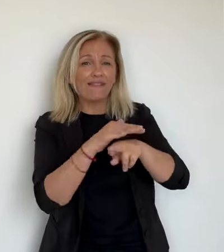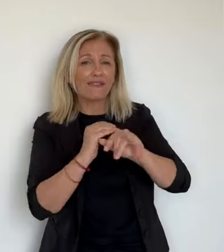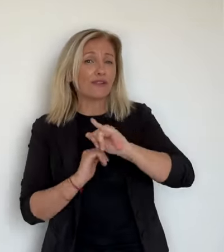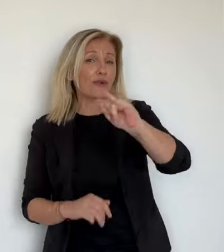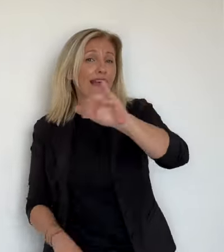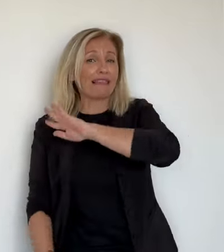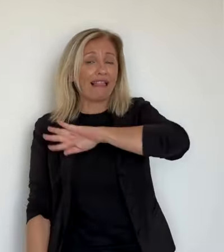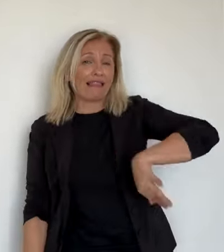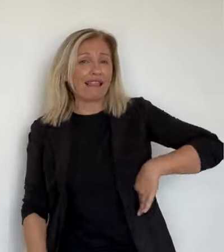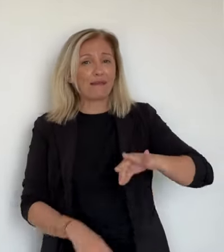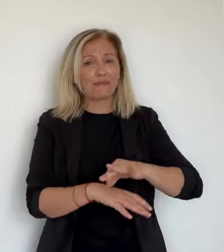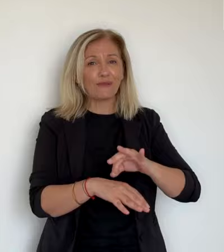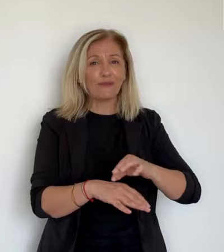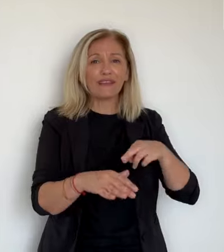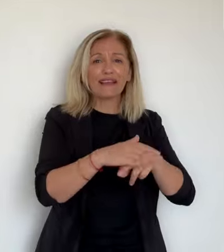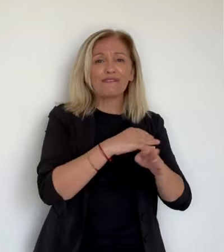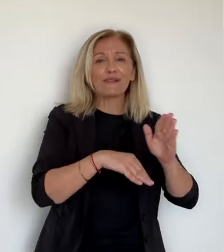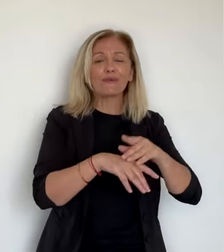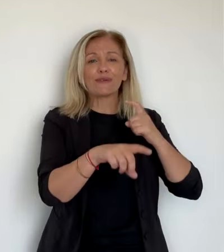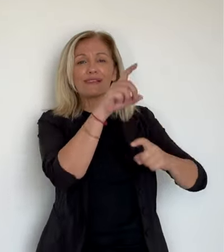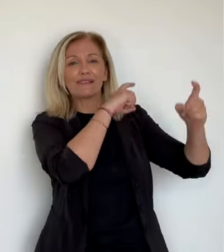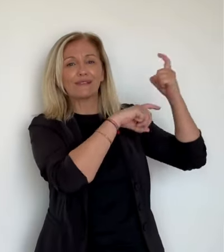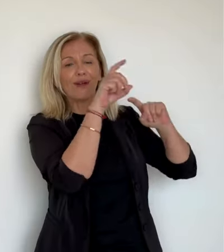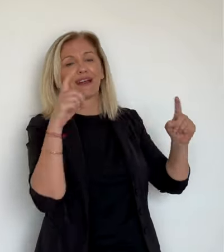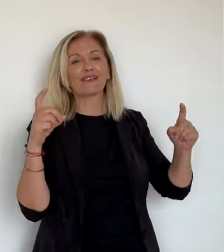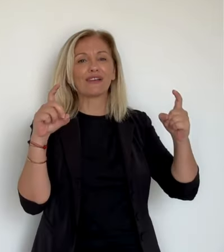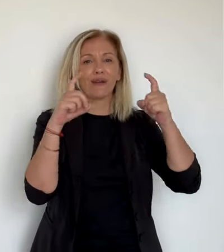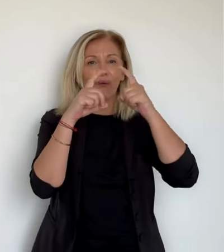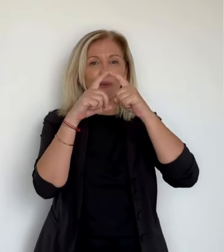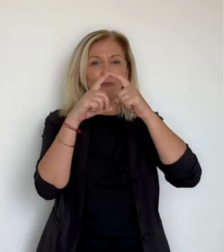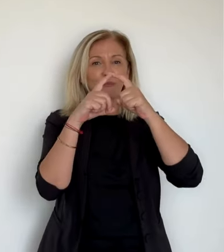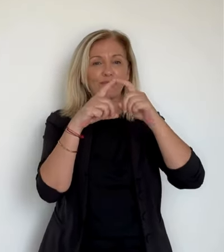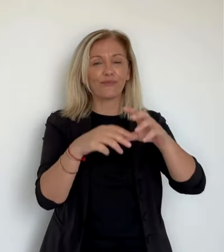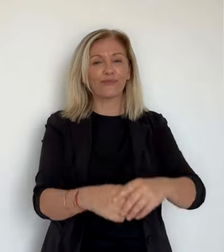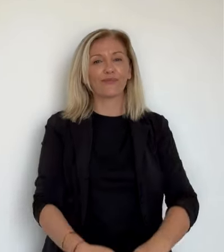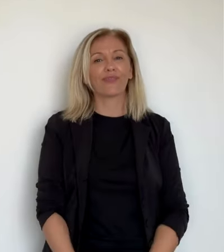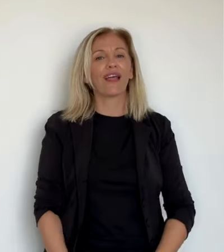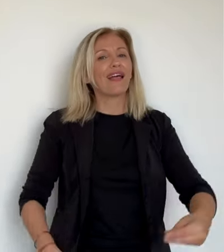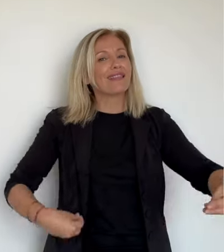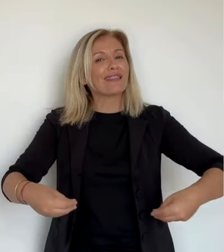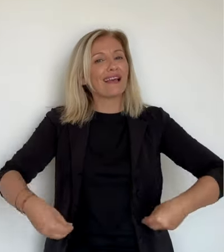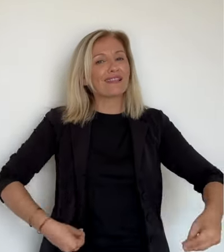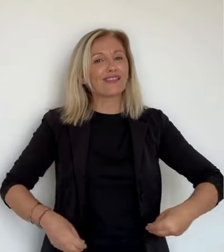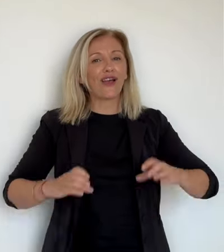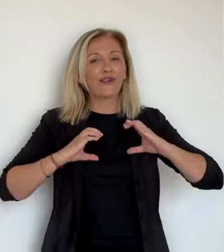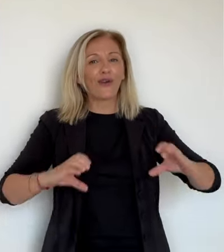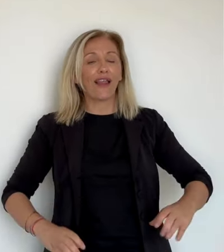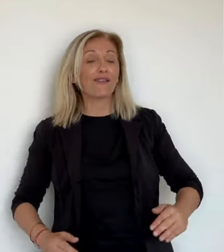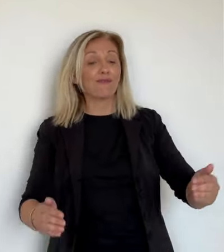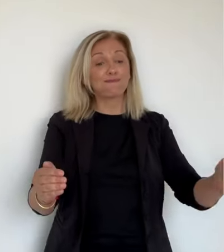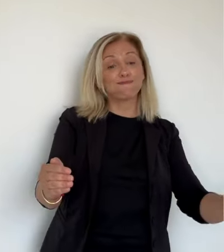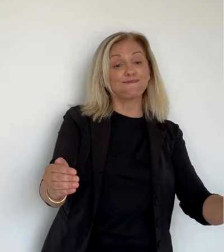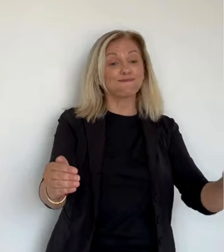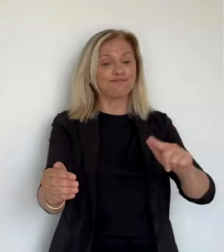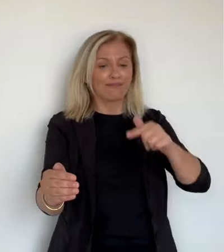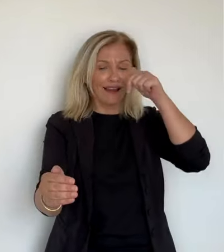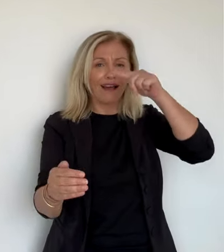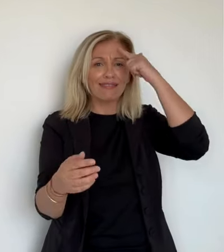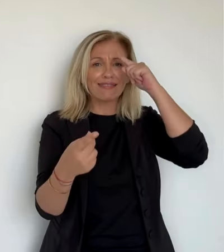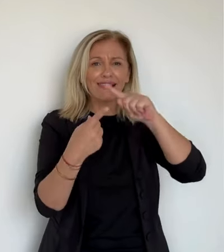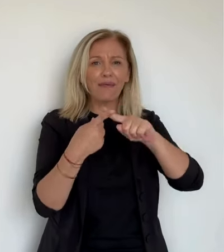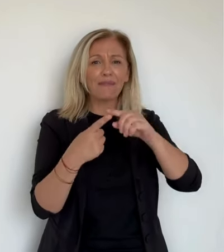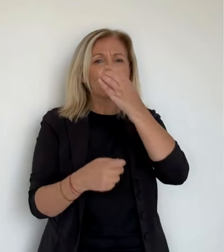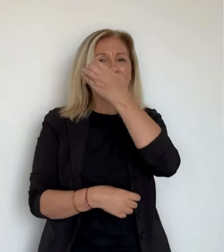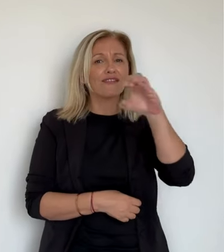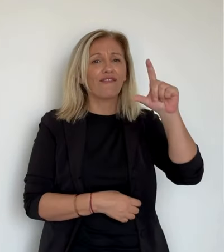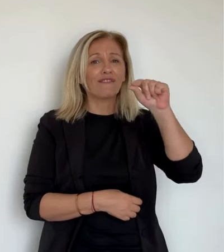géo. Les sujets sont dans ce carton jalousement gardé par le principal du collège. Bientôt la fin du suspense pour les 125